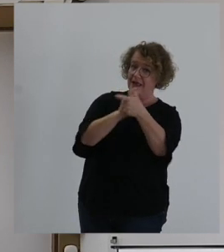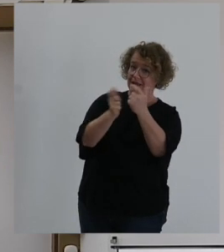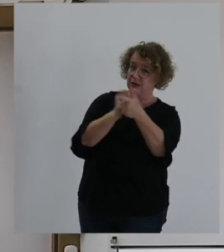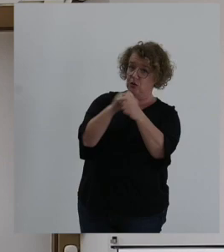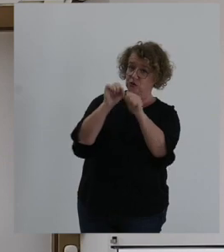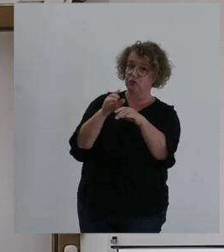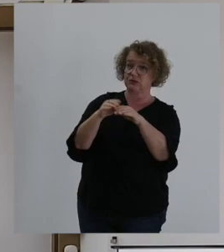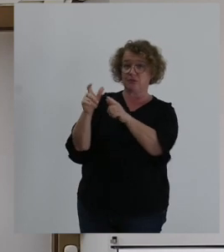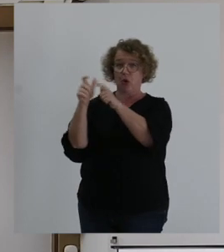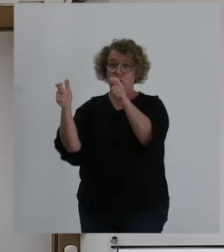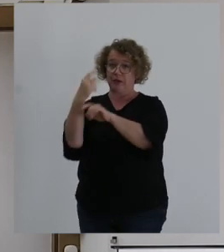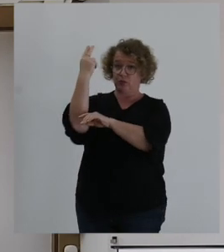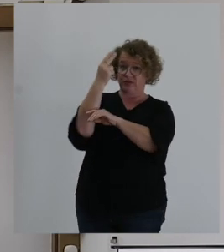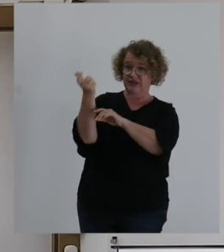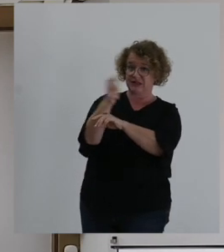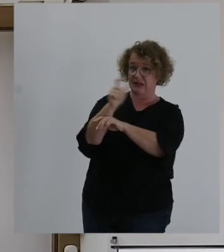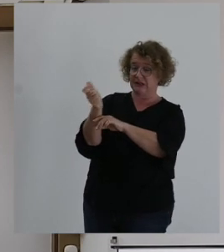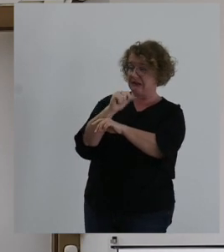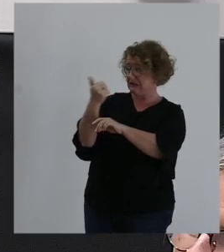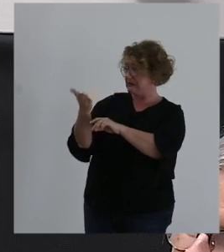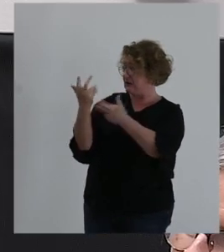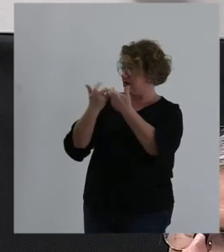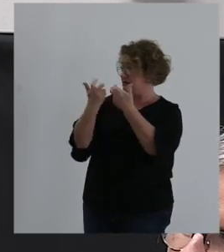modalité de formation ?